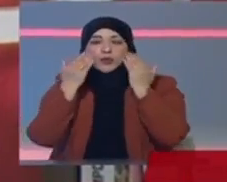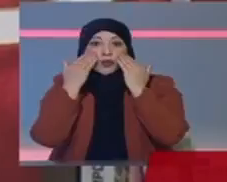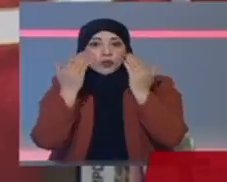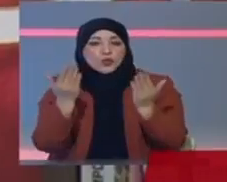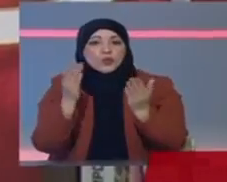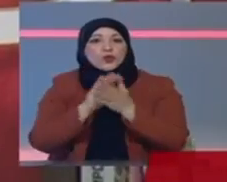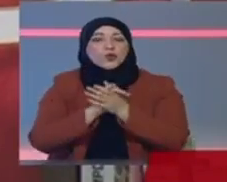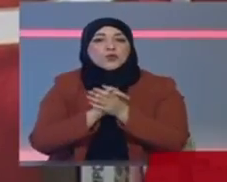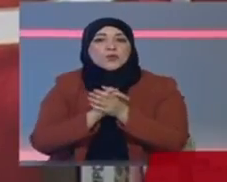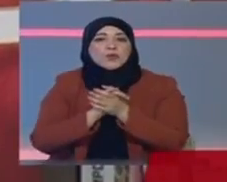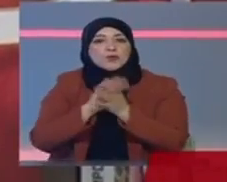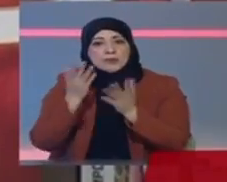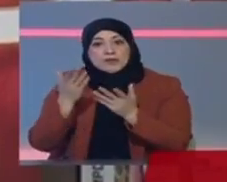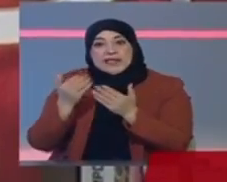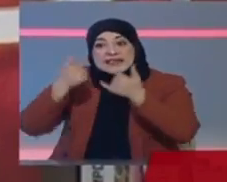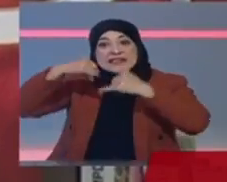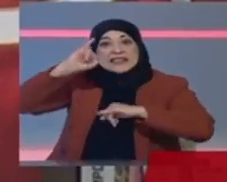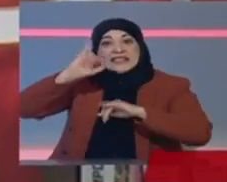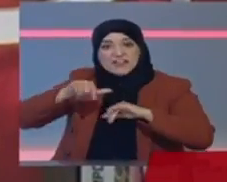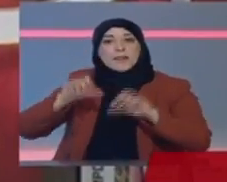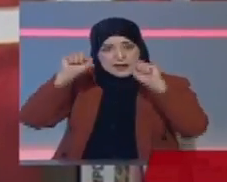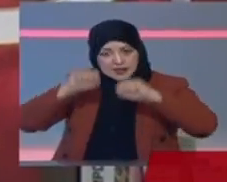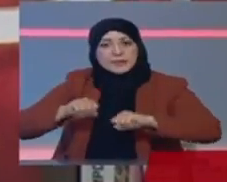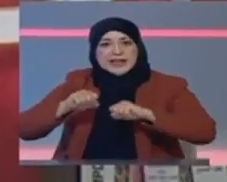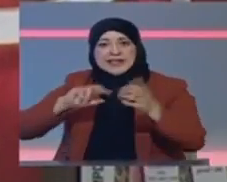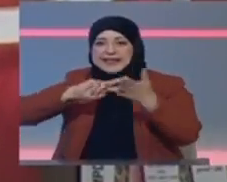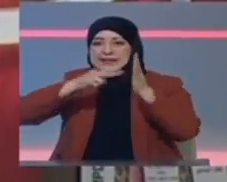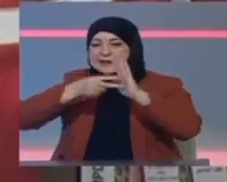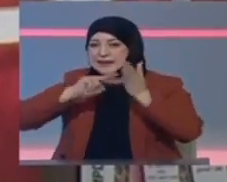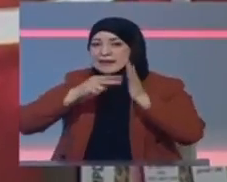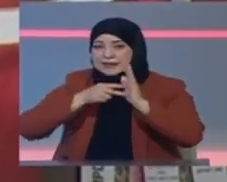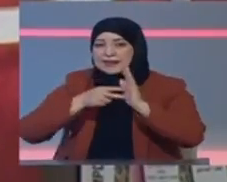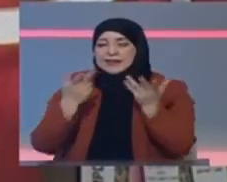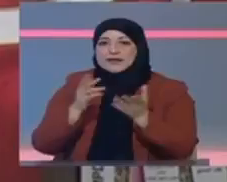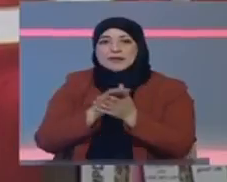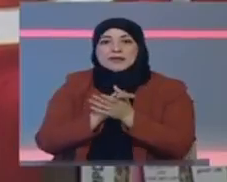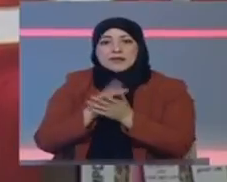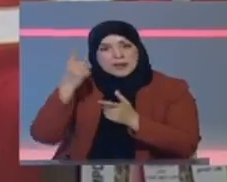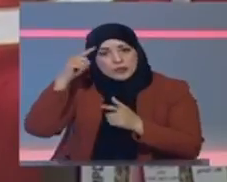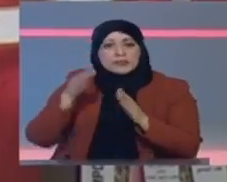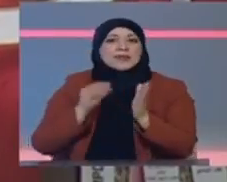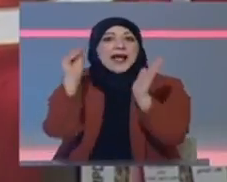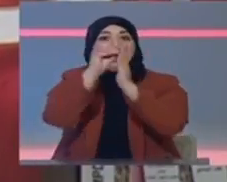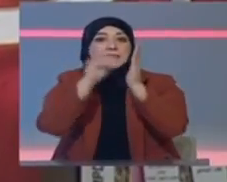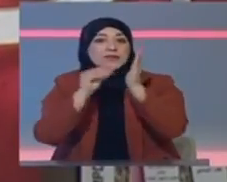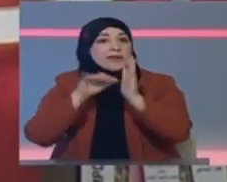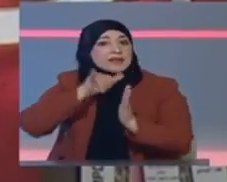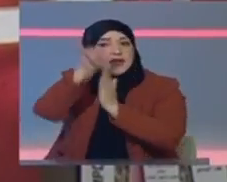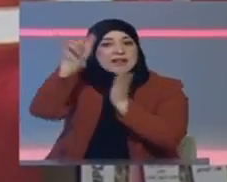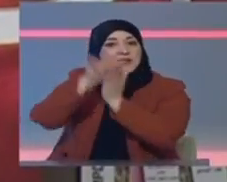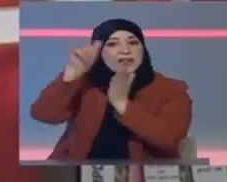الامكانيات المتاحه اللوجيستيه من تحذير السفارات الى الخارج